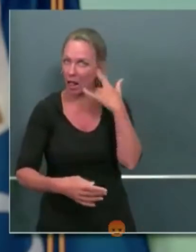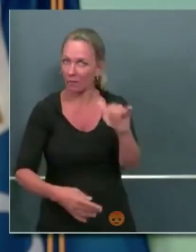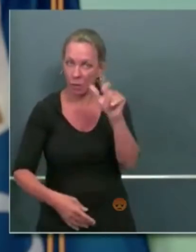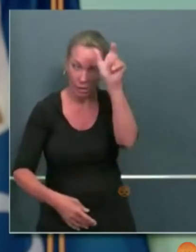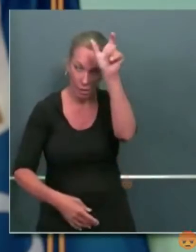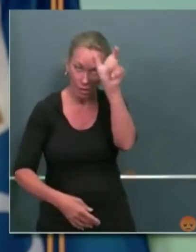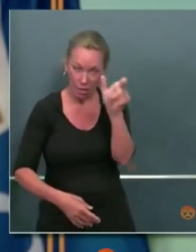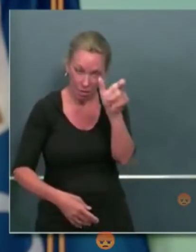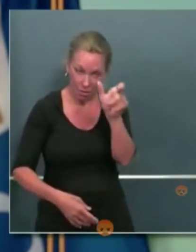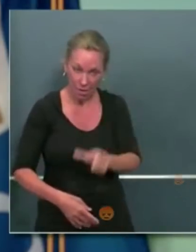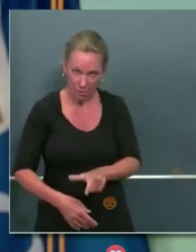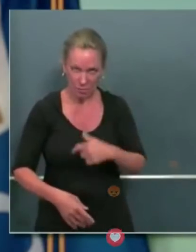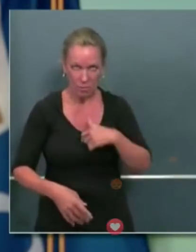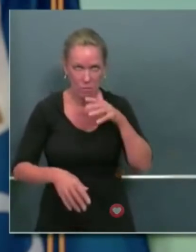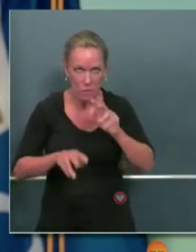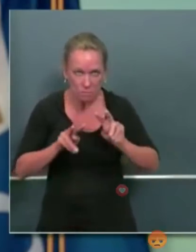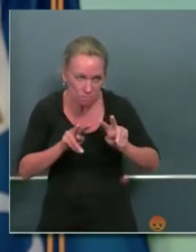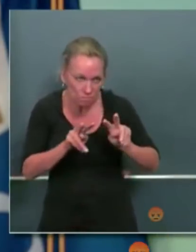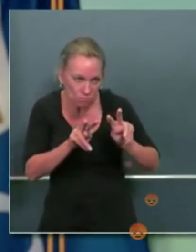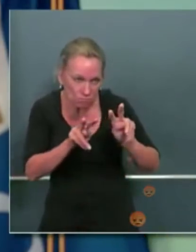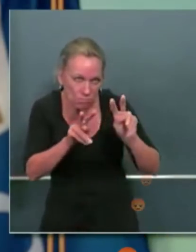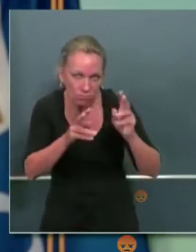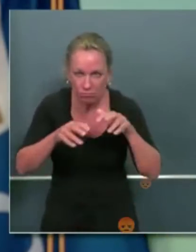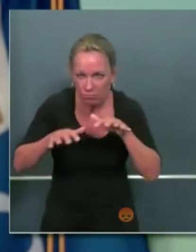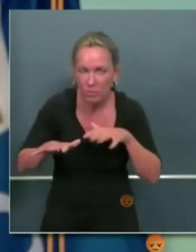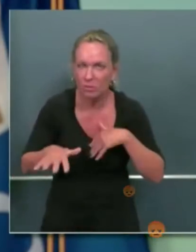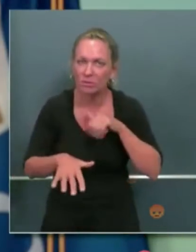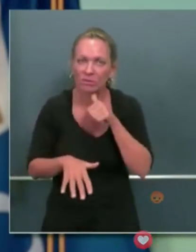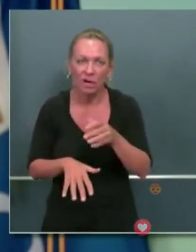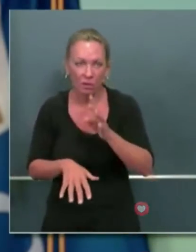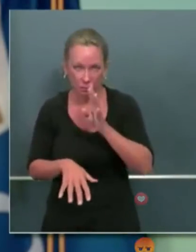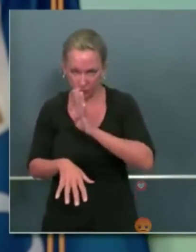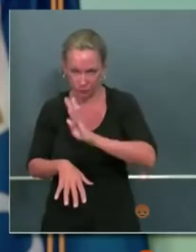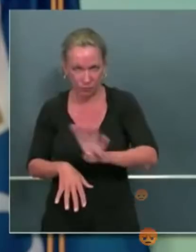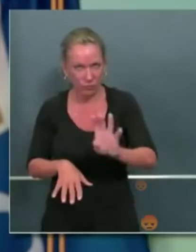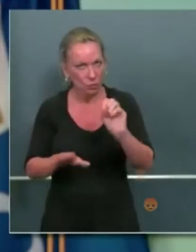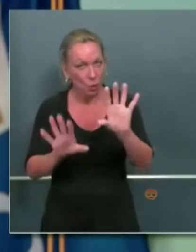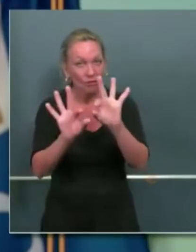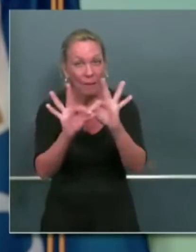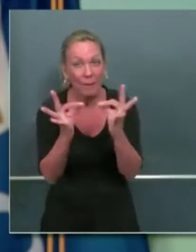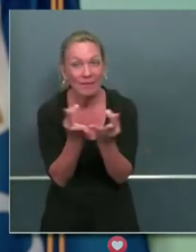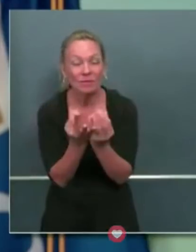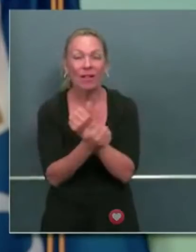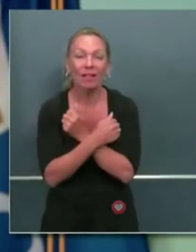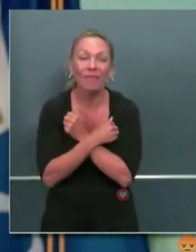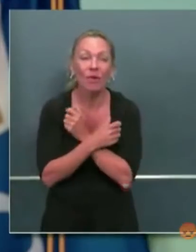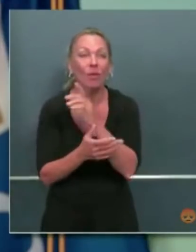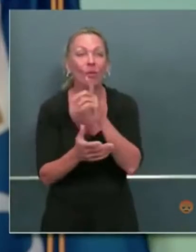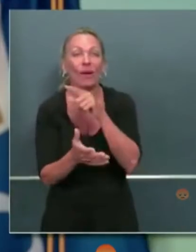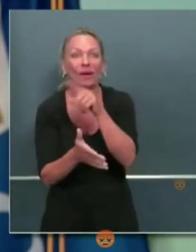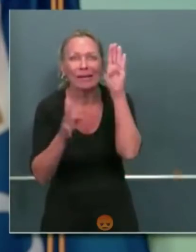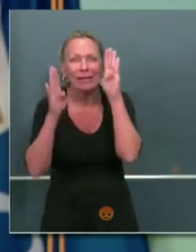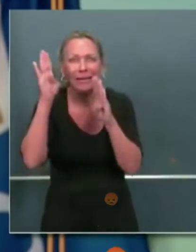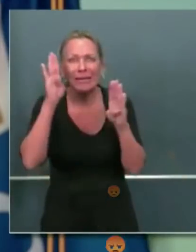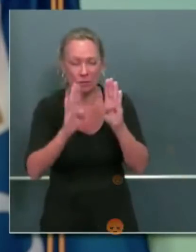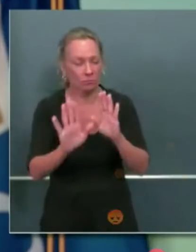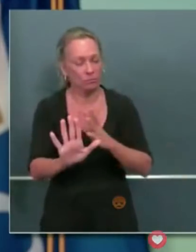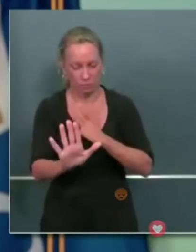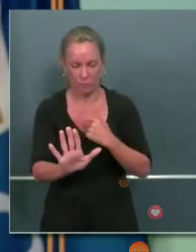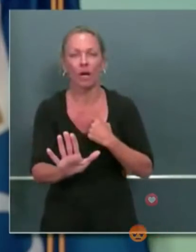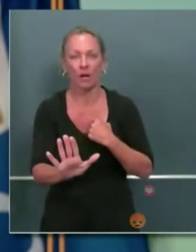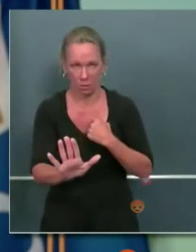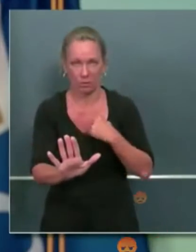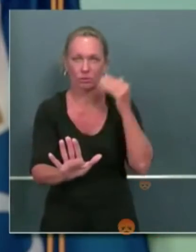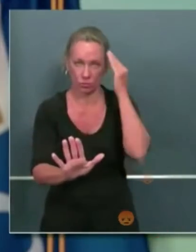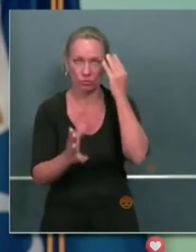I just wanted to highlight that, update you a little bit on San Quentin. broader overview about the dimmer Cải tù switch, ông